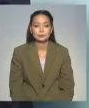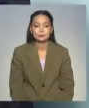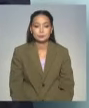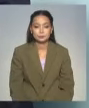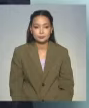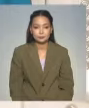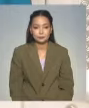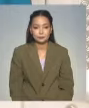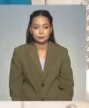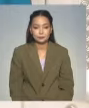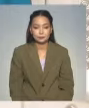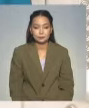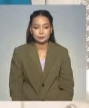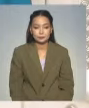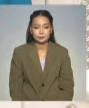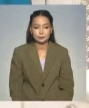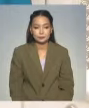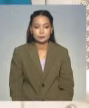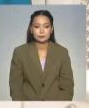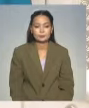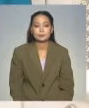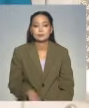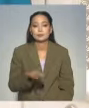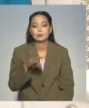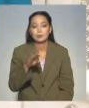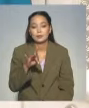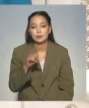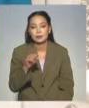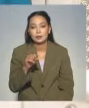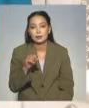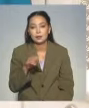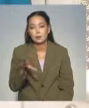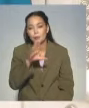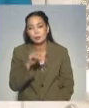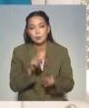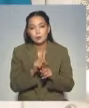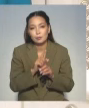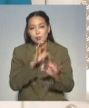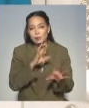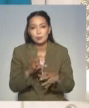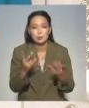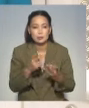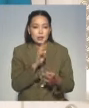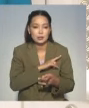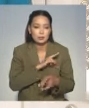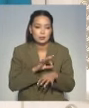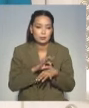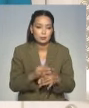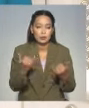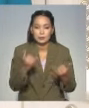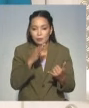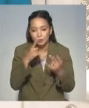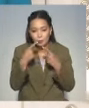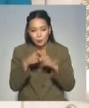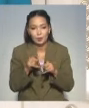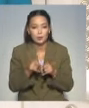Обрело создание современной транспортной инфраструктуры. Жүк жеткізудің дәстүрлі тізбегінің үзілуіне байланысты заманауи көлік